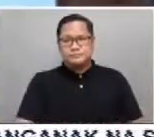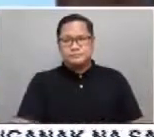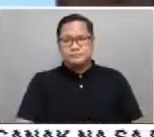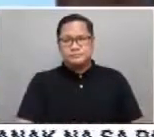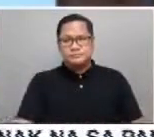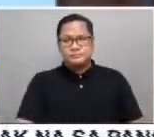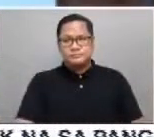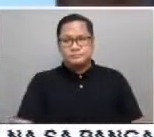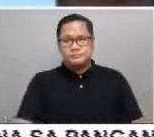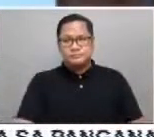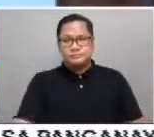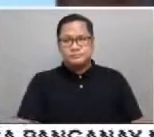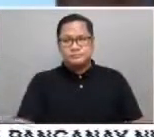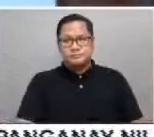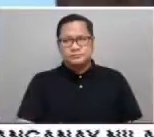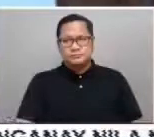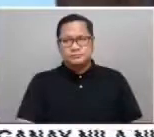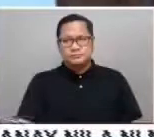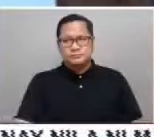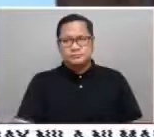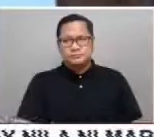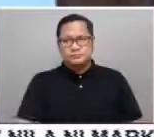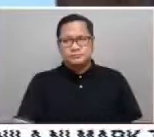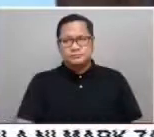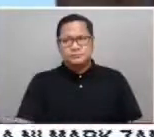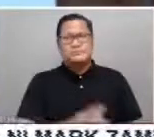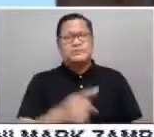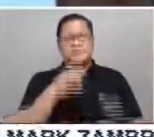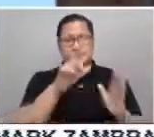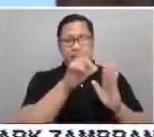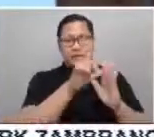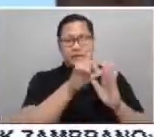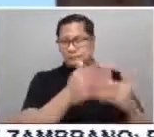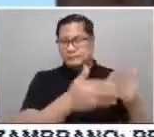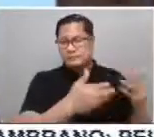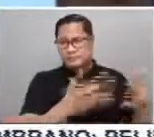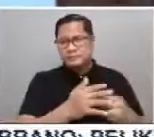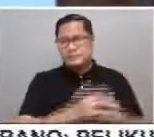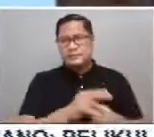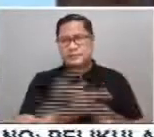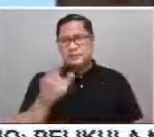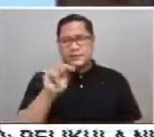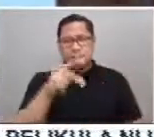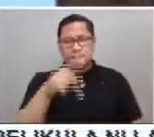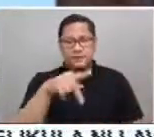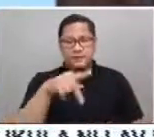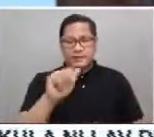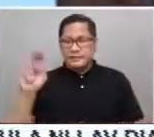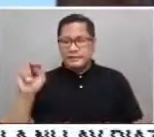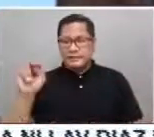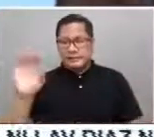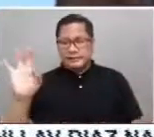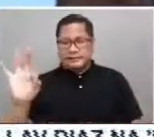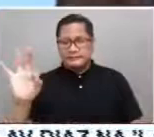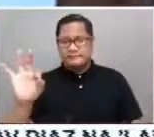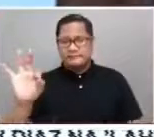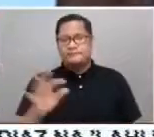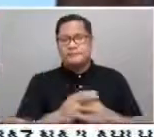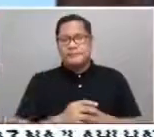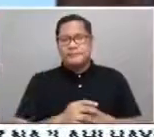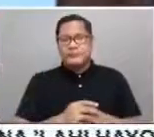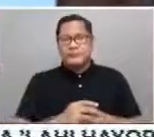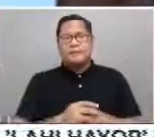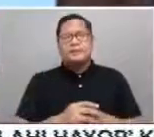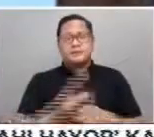next December, ibawal ko na ang putok because it is really a dangerous thing. And